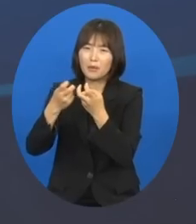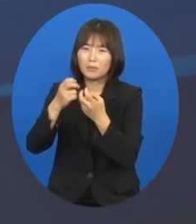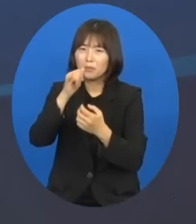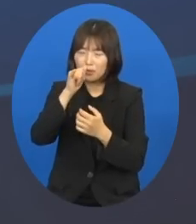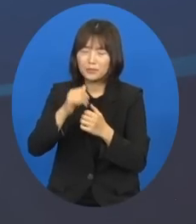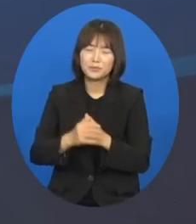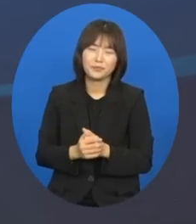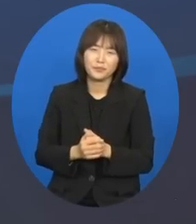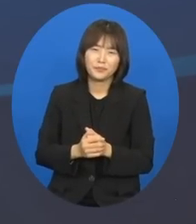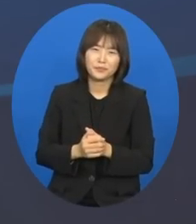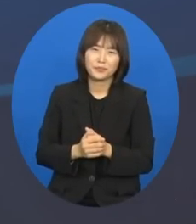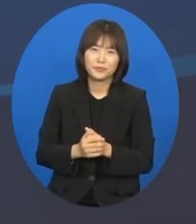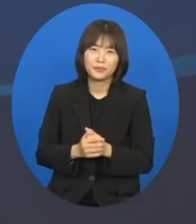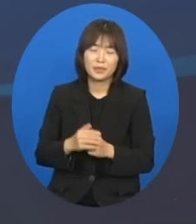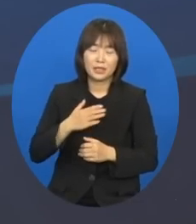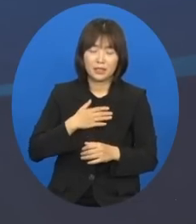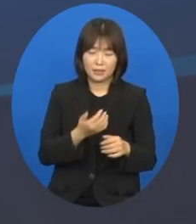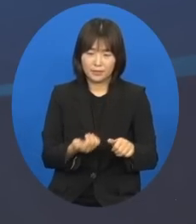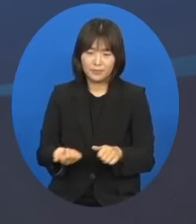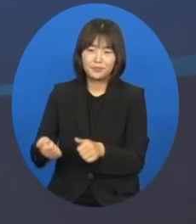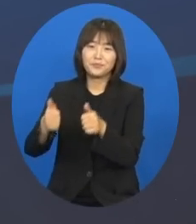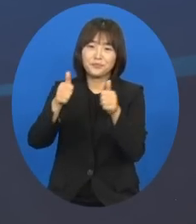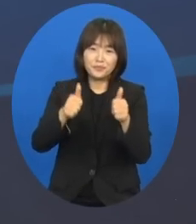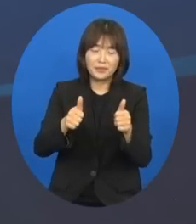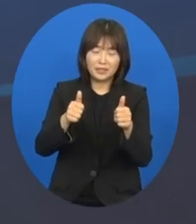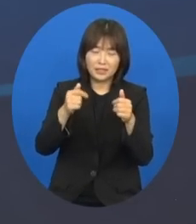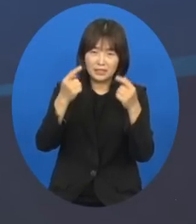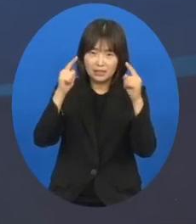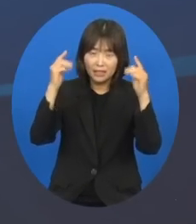제가 저희 침신대 다니면서